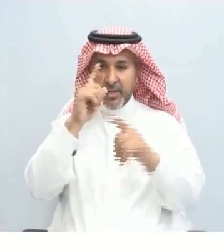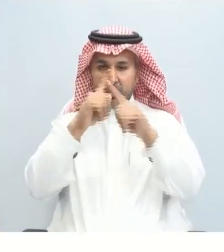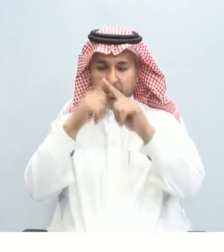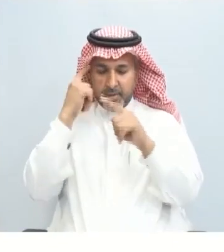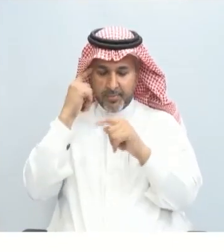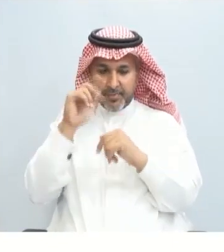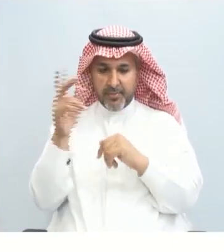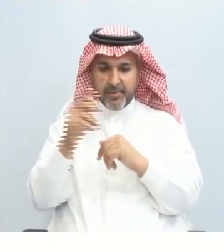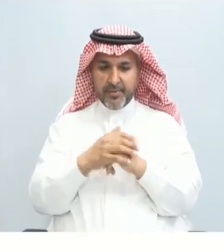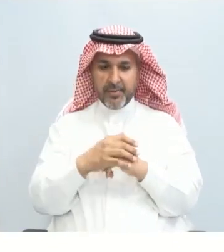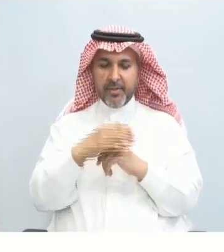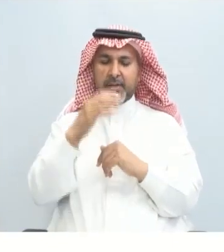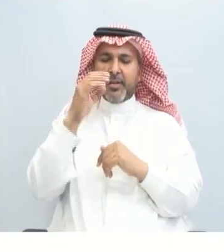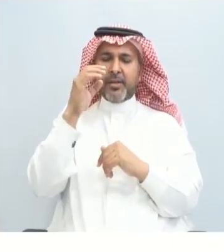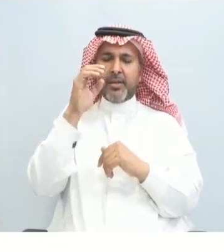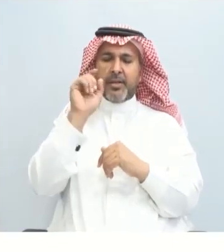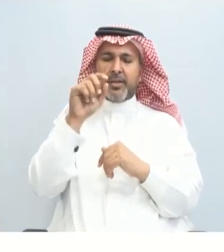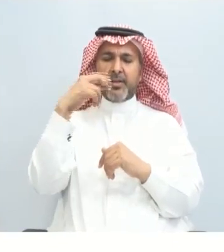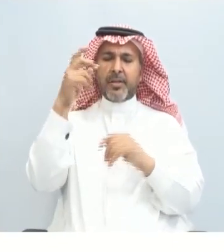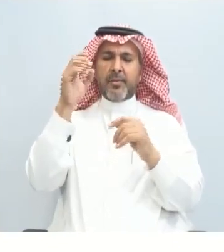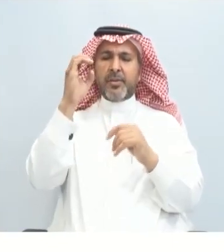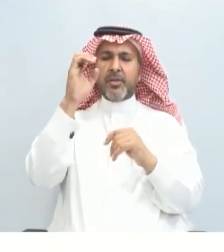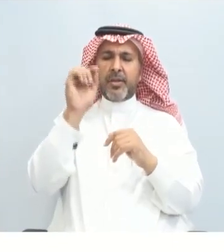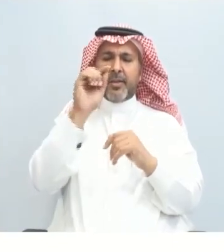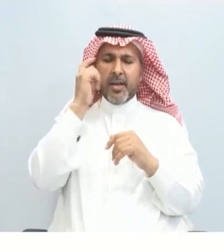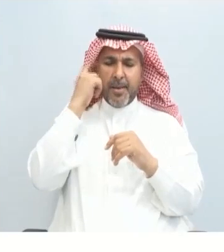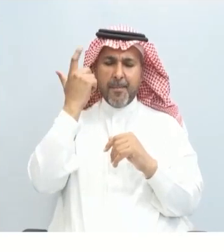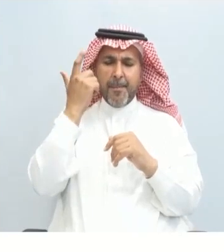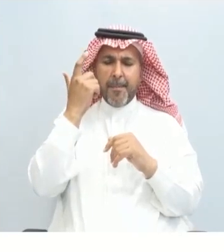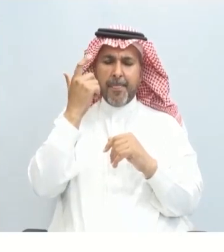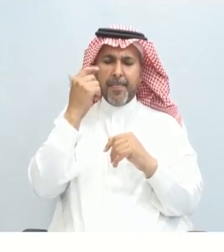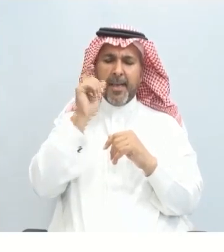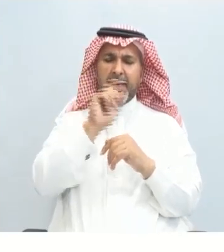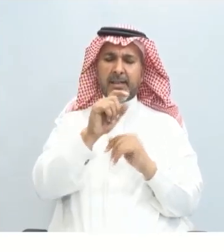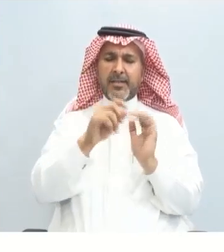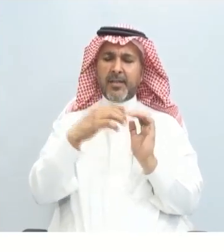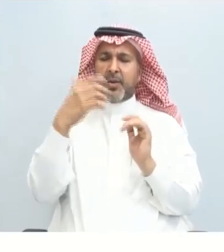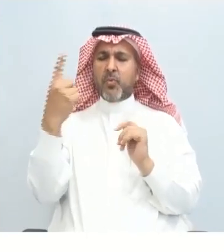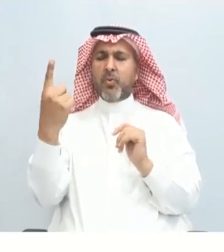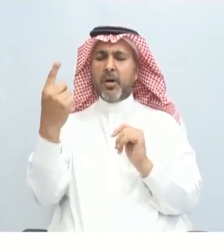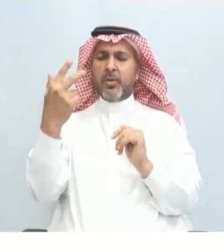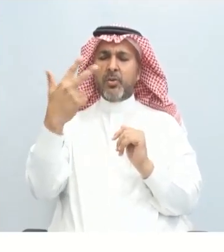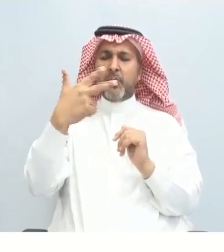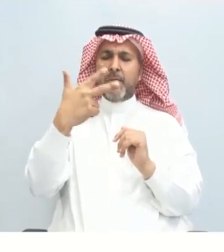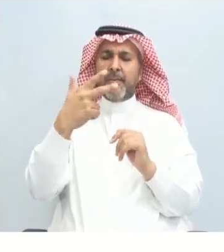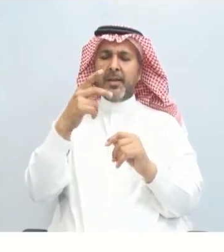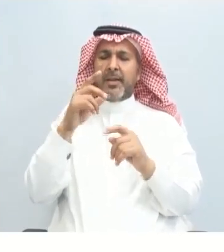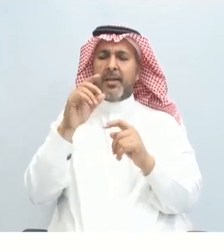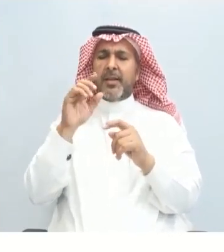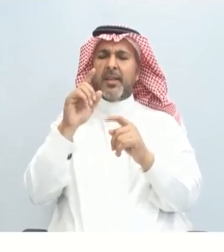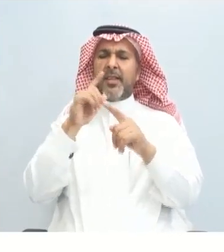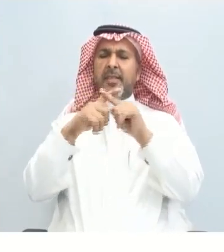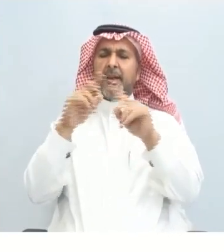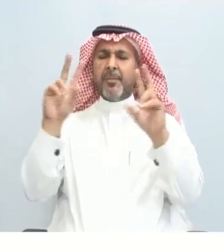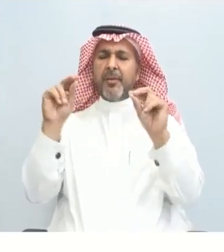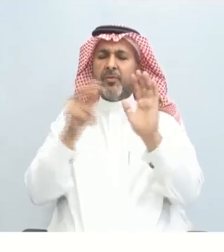الان الجذر التربيعي للطرفين فجذب ايع يساوي اككس وجذر ال 81 حيكون